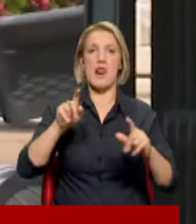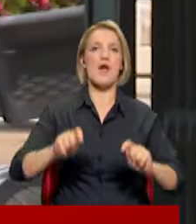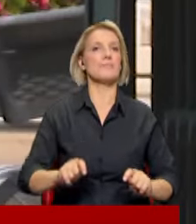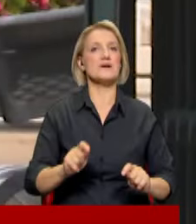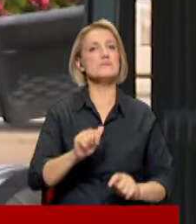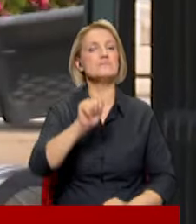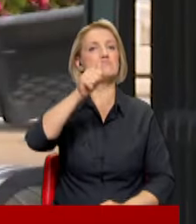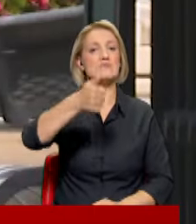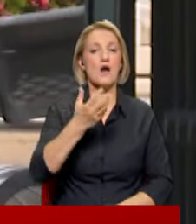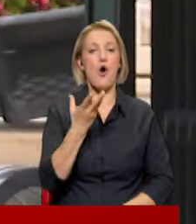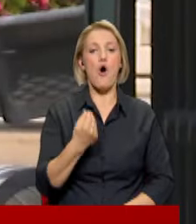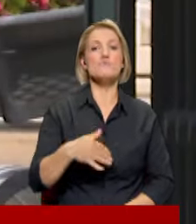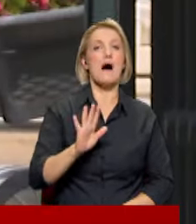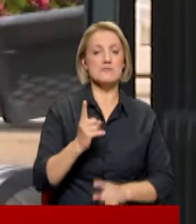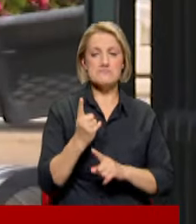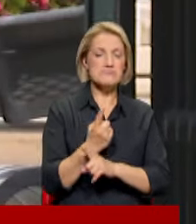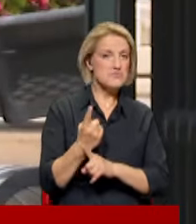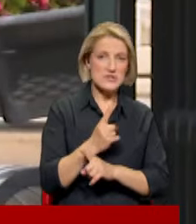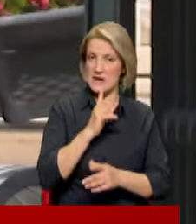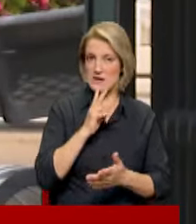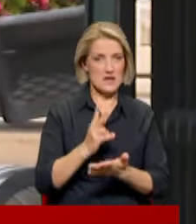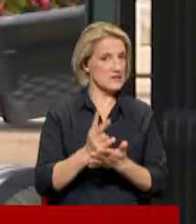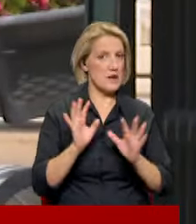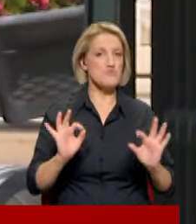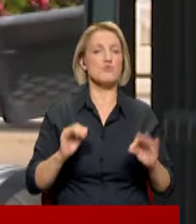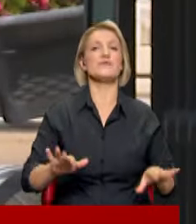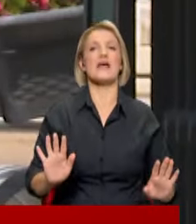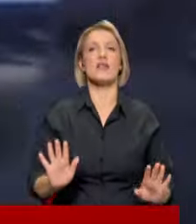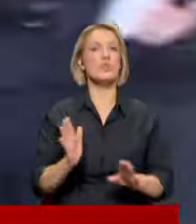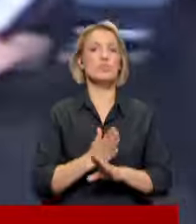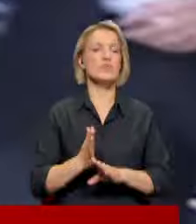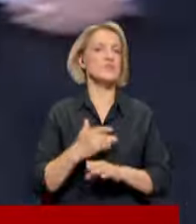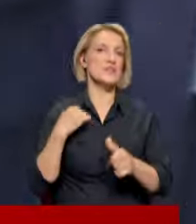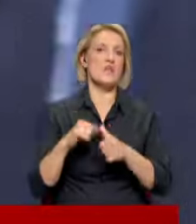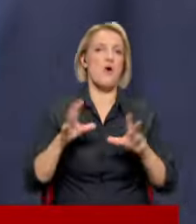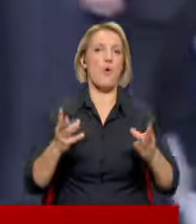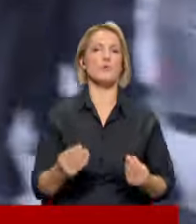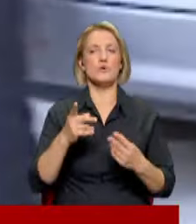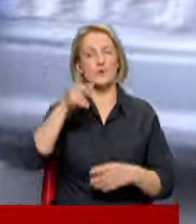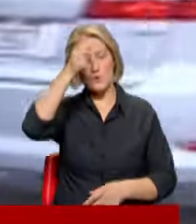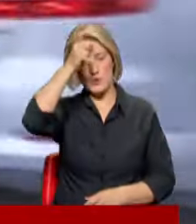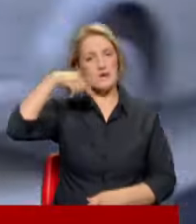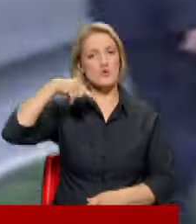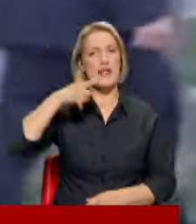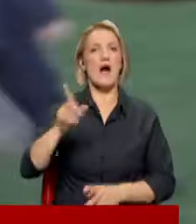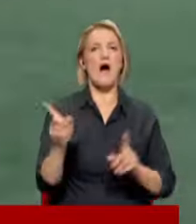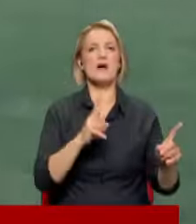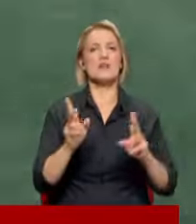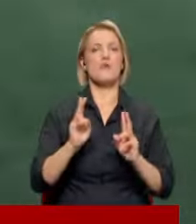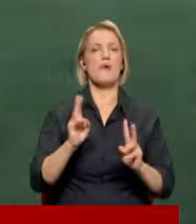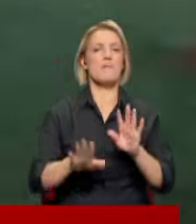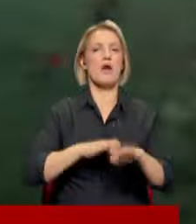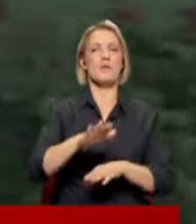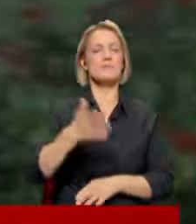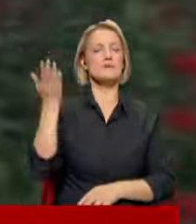yaptık. Yarın olmaz diye bir şey kesinlikle mümkün değil, yine olur. Türkiye ve Suriye arasında normalleşme adımı. Erdoğan